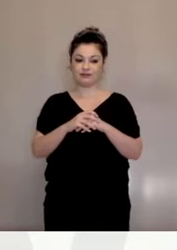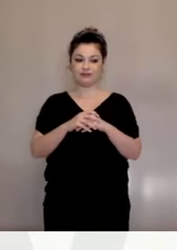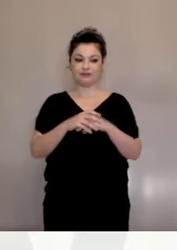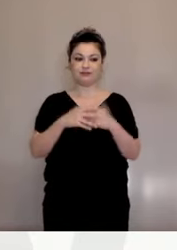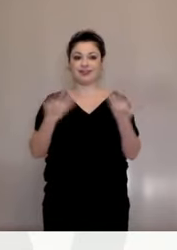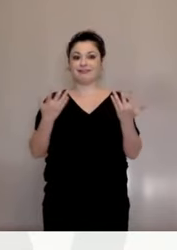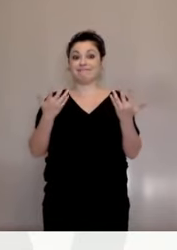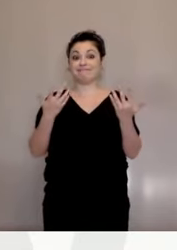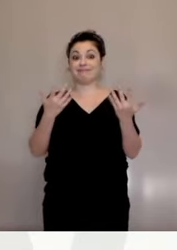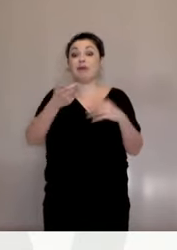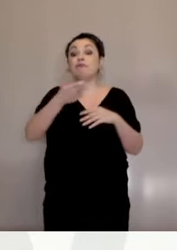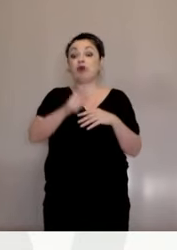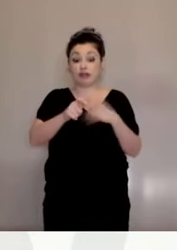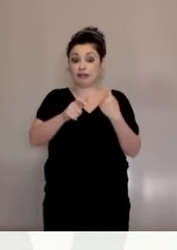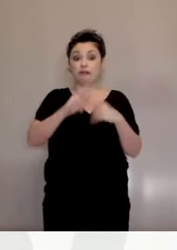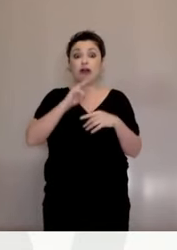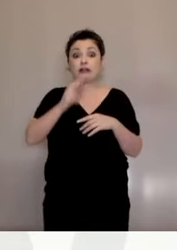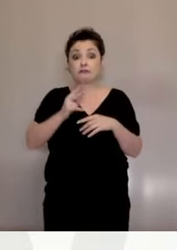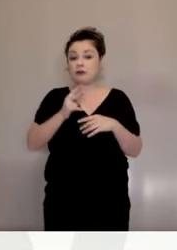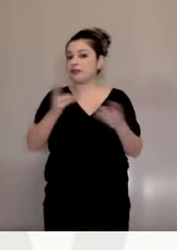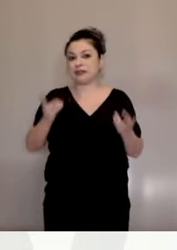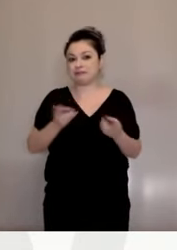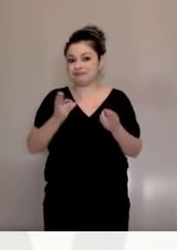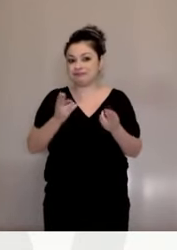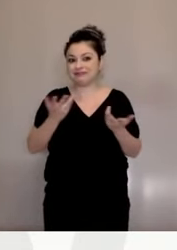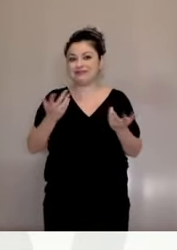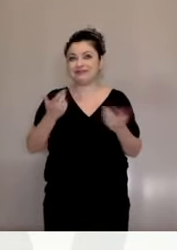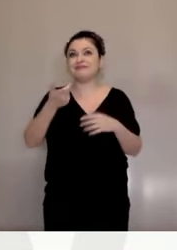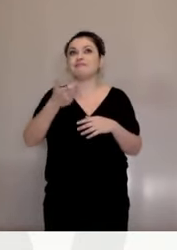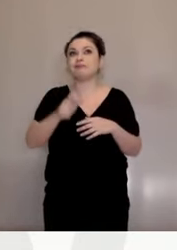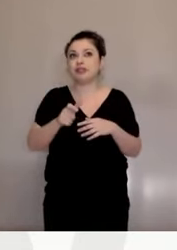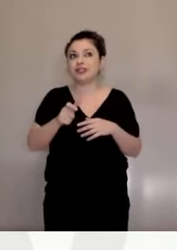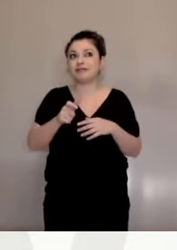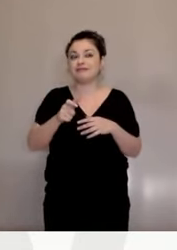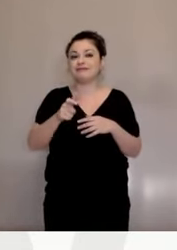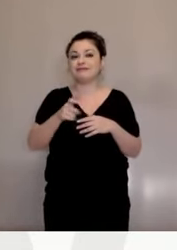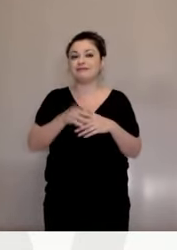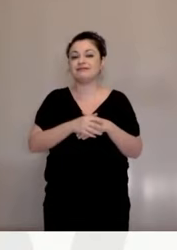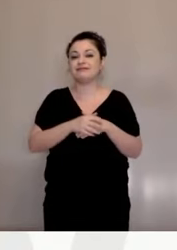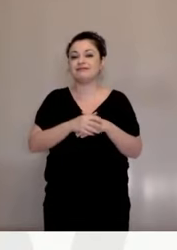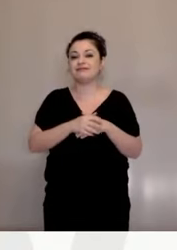rispondere a questa domanda. Perché